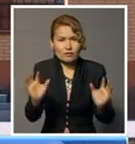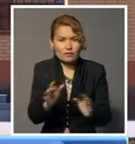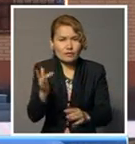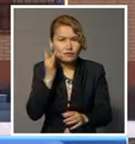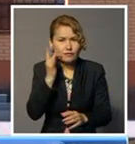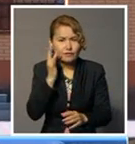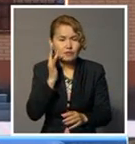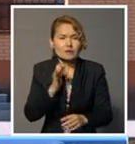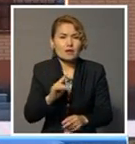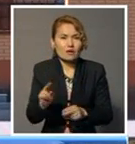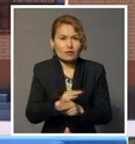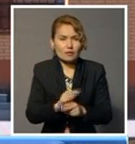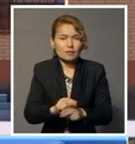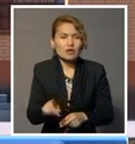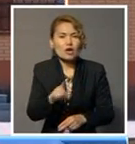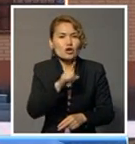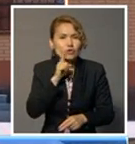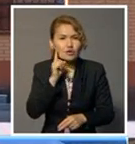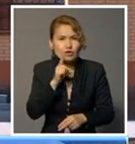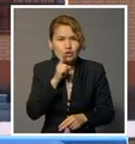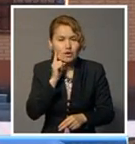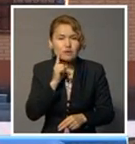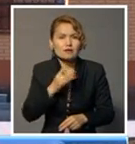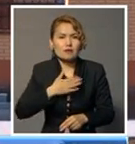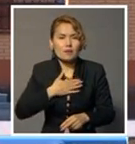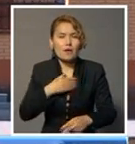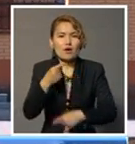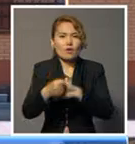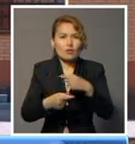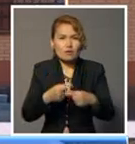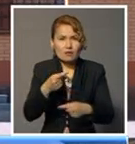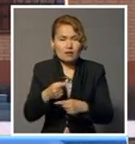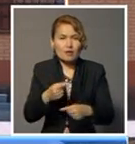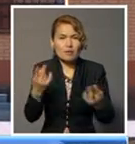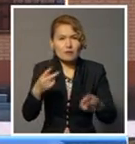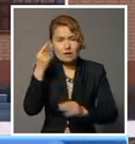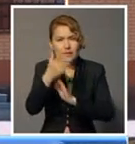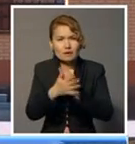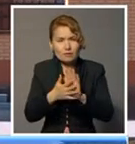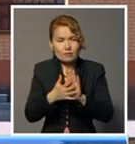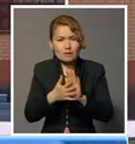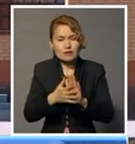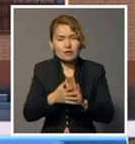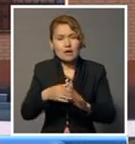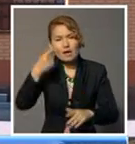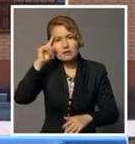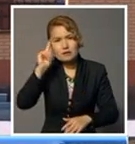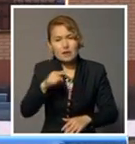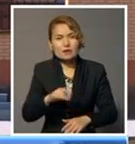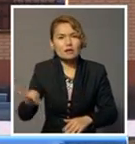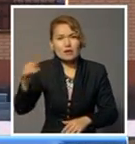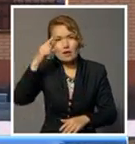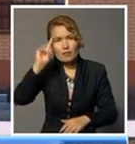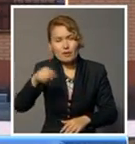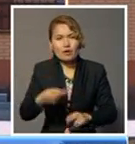келгенде, бұл жас ұрпақ үшін керек. Жас ұрпақ тарихымызды терең білу керек. Болашақты бағдарлау үшін осы